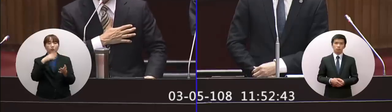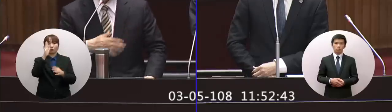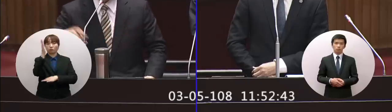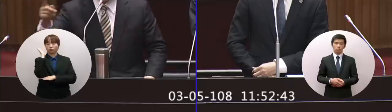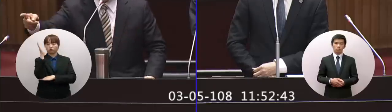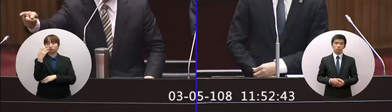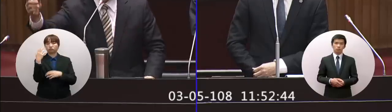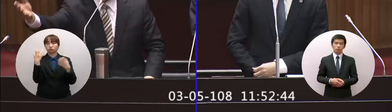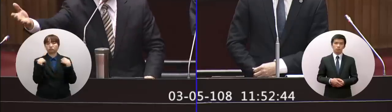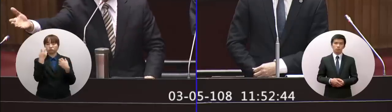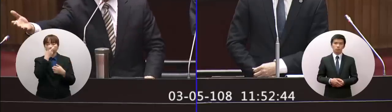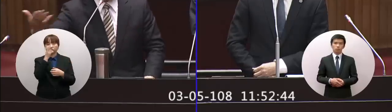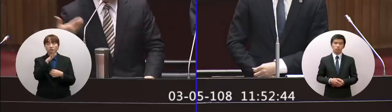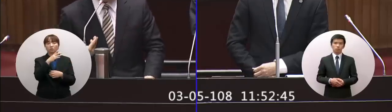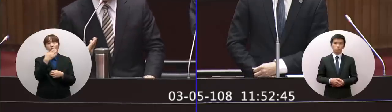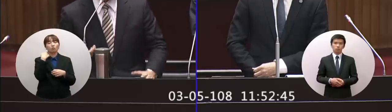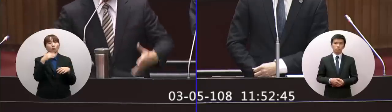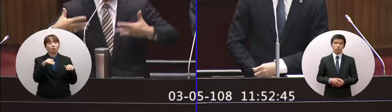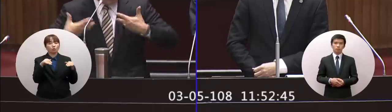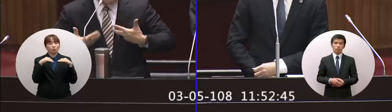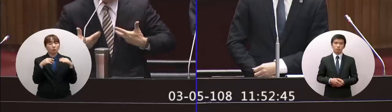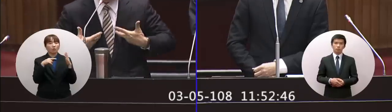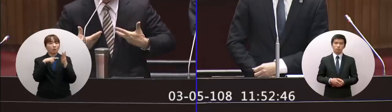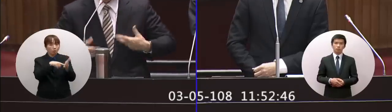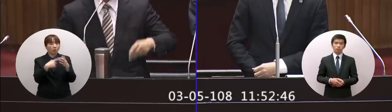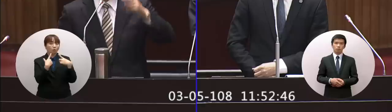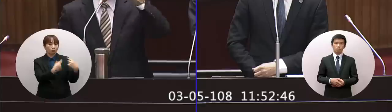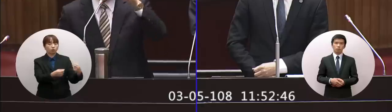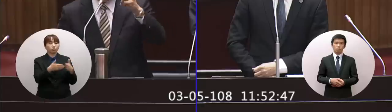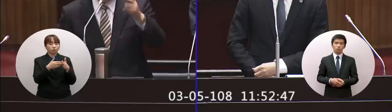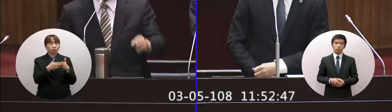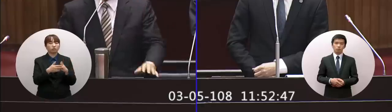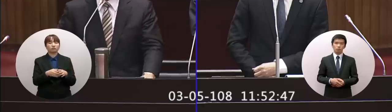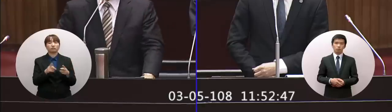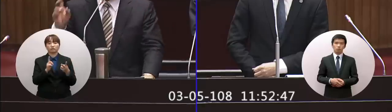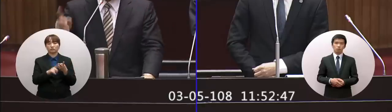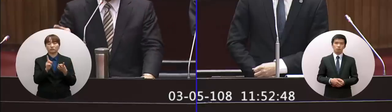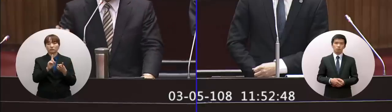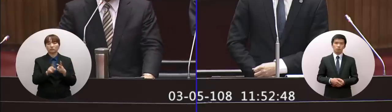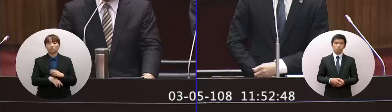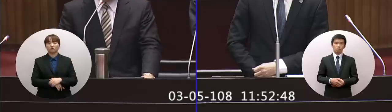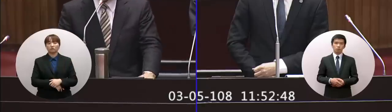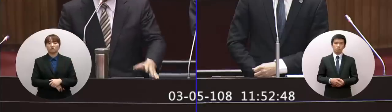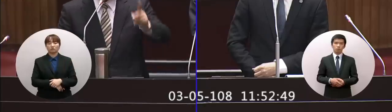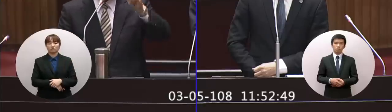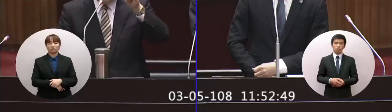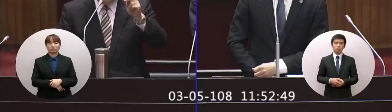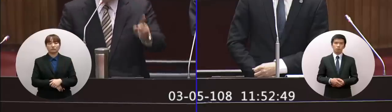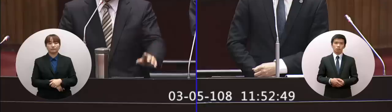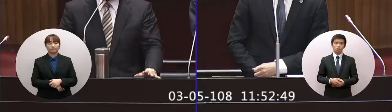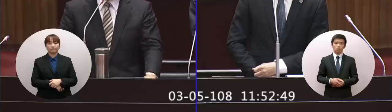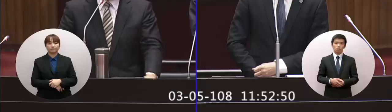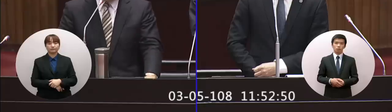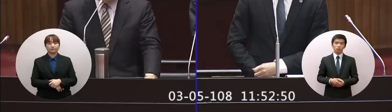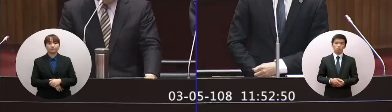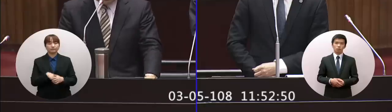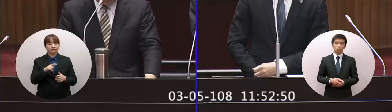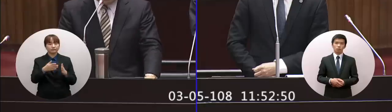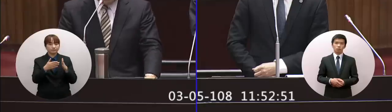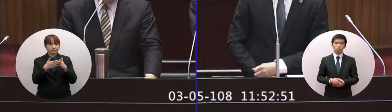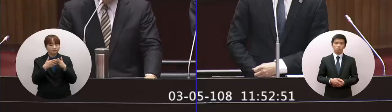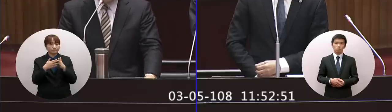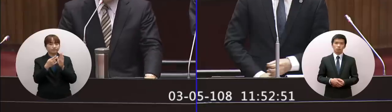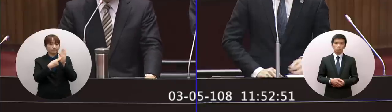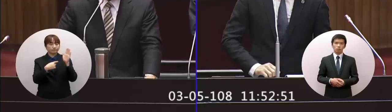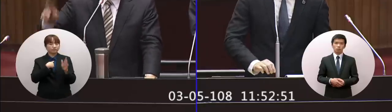府的，所以你得乖乖甲我申请，我政府。第二点，我是感觉讲，爱表示